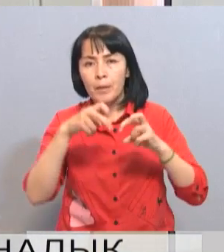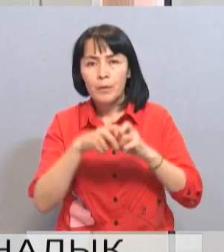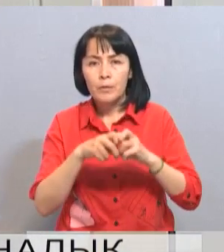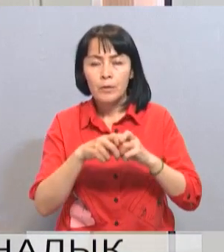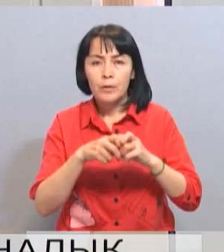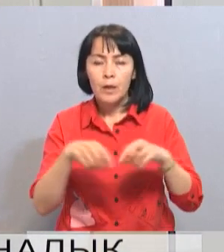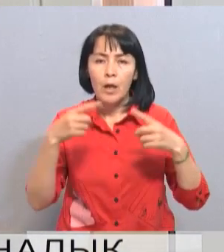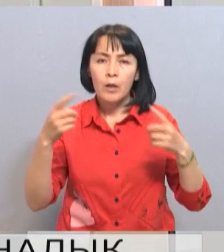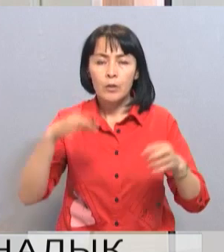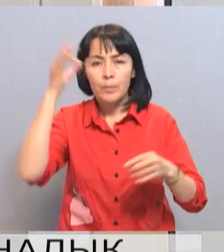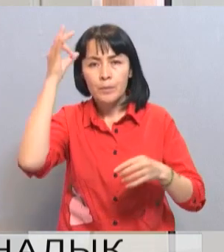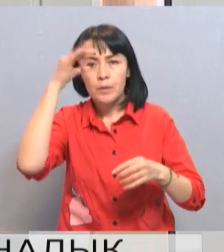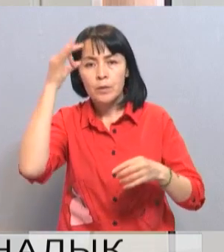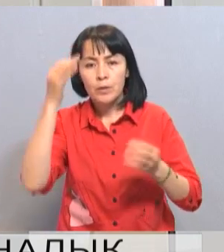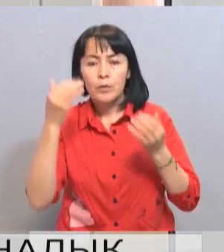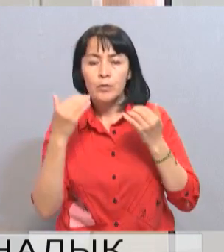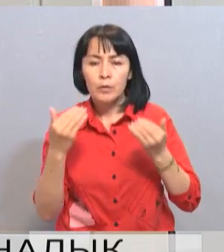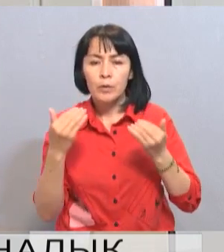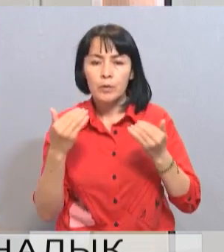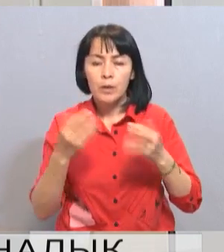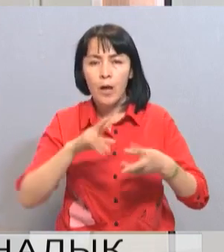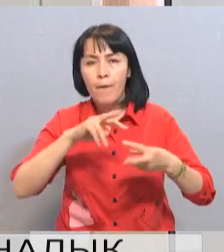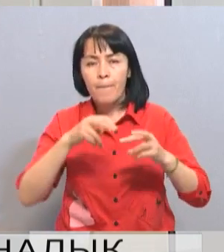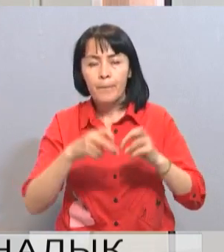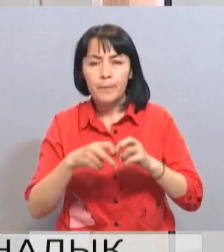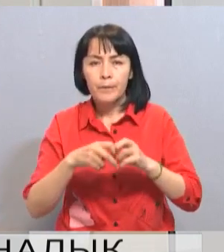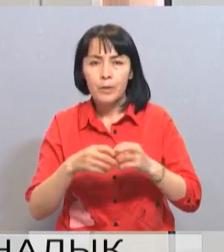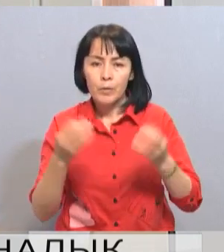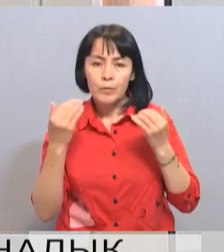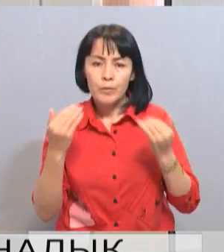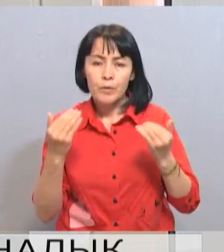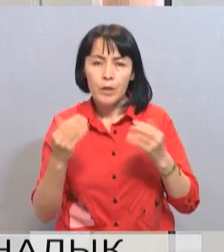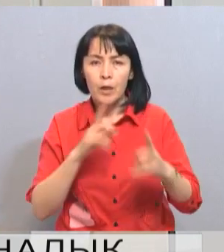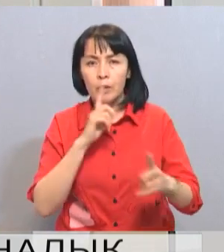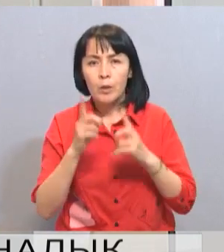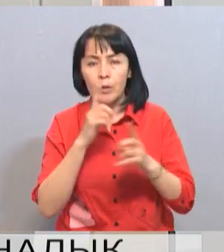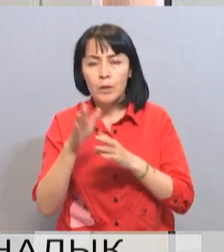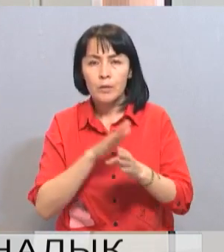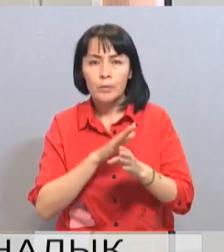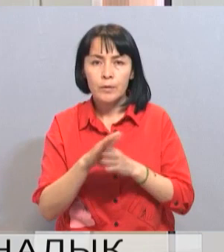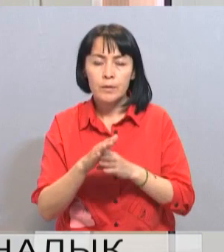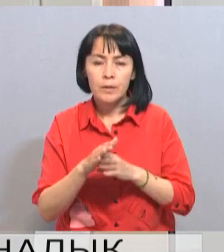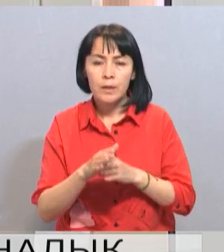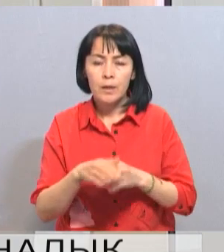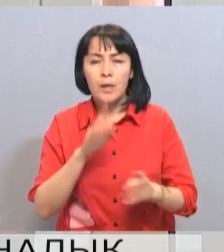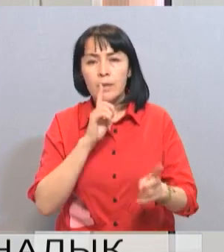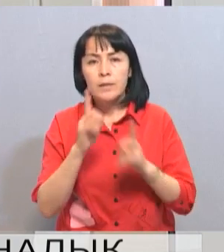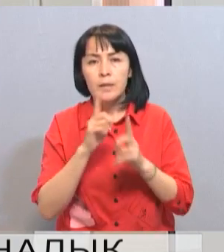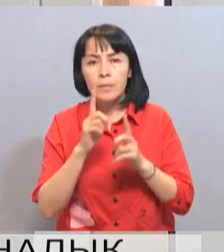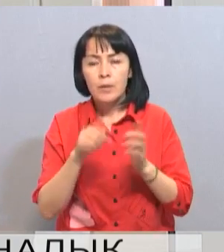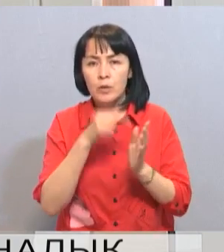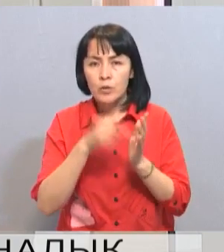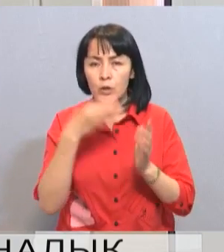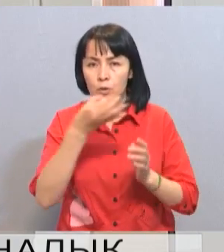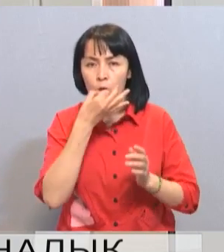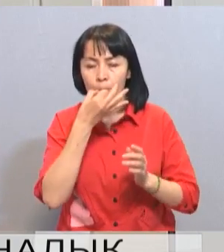туралы, социальный, психологический тұрғыдан проблемалар туралы осындай талқылаулар өткізіп жатамыз. Яғни семинар түрінде,